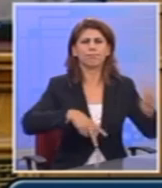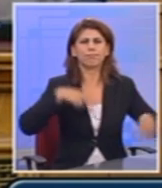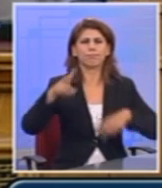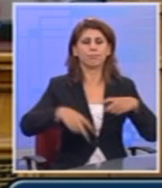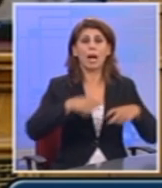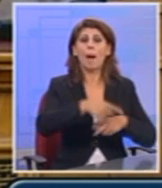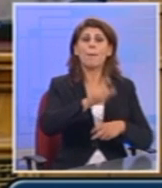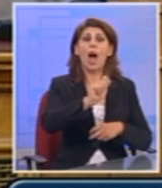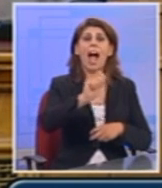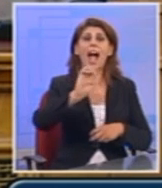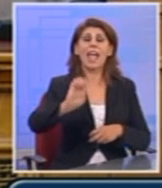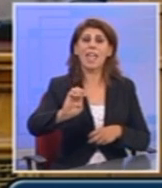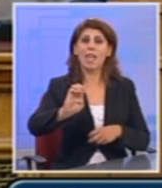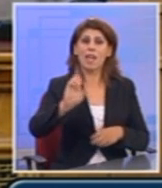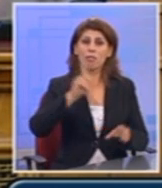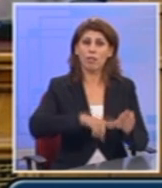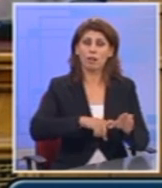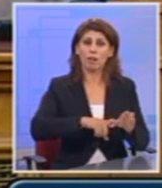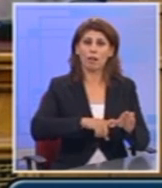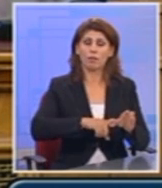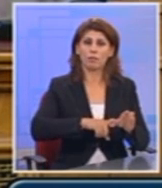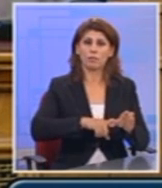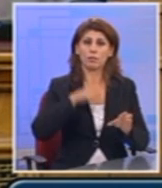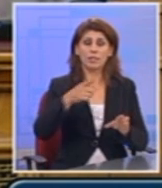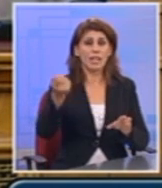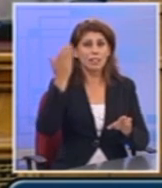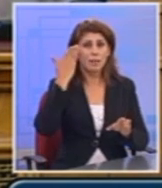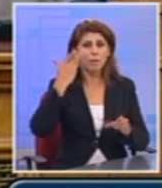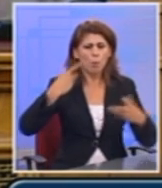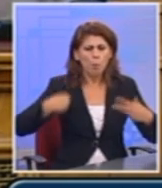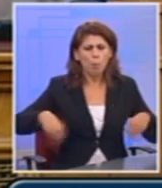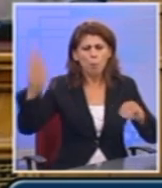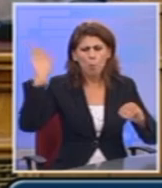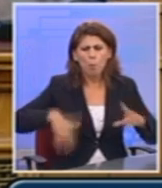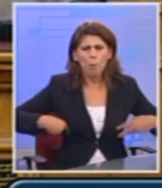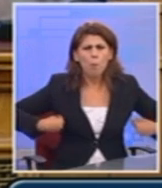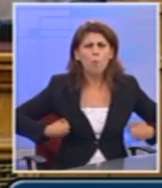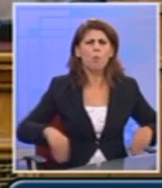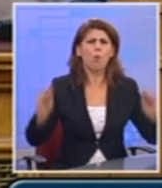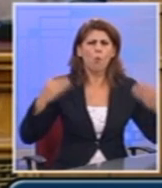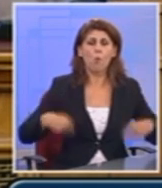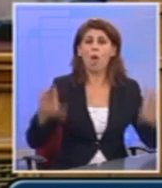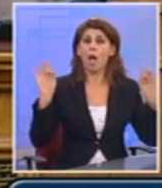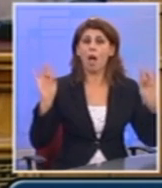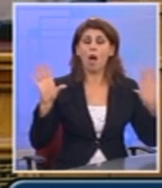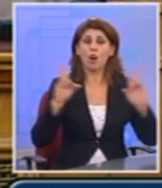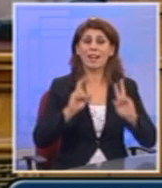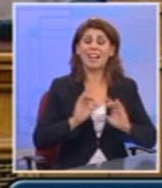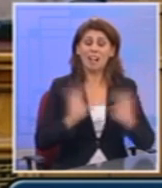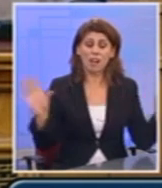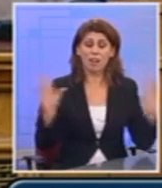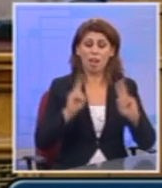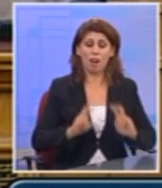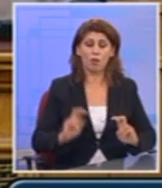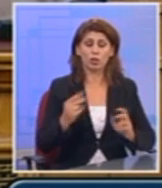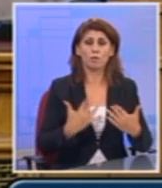ανώνυμη εταιρεία από μί ανώνυμη εταιρεία σε τιμές ξεπουλήματος και χωρίς κανέναν έλεγχο της βουλής